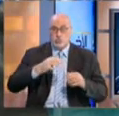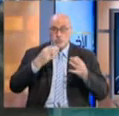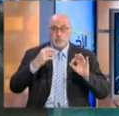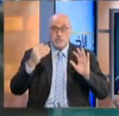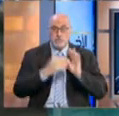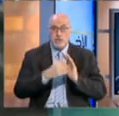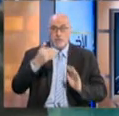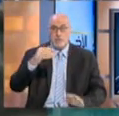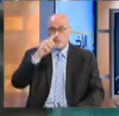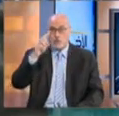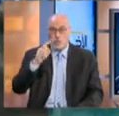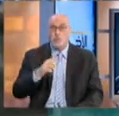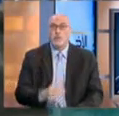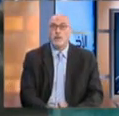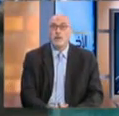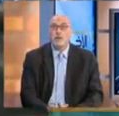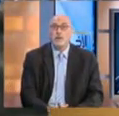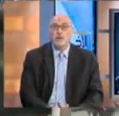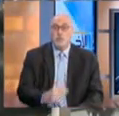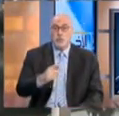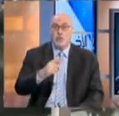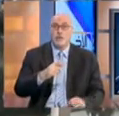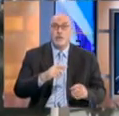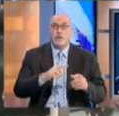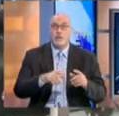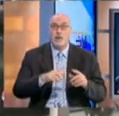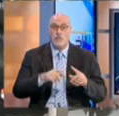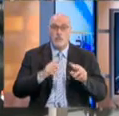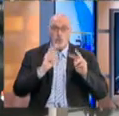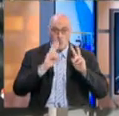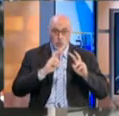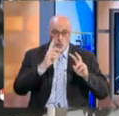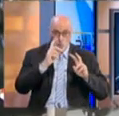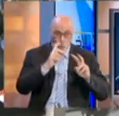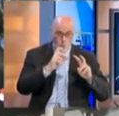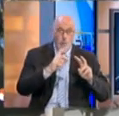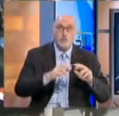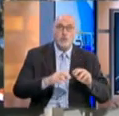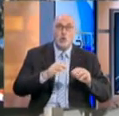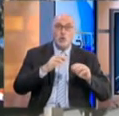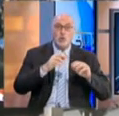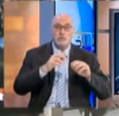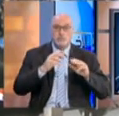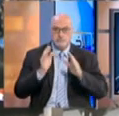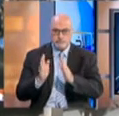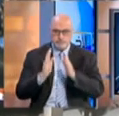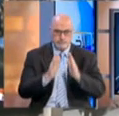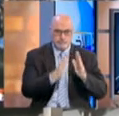من حوالي 1000 متر من الساحل، نقوم بمعالجتها عبر عدة